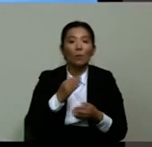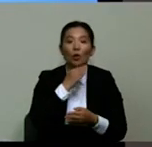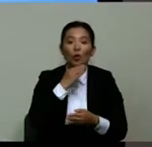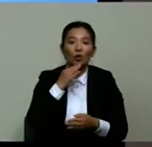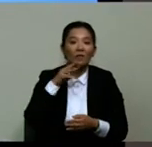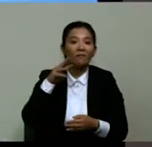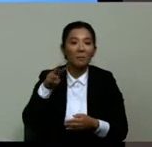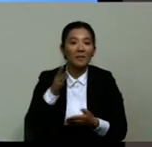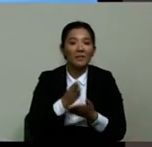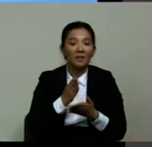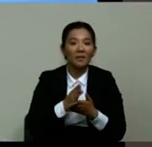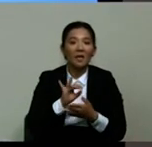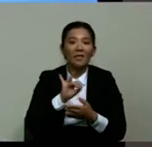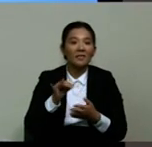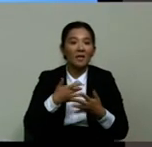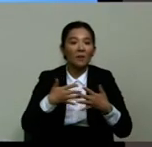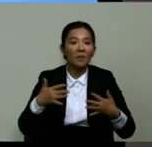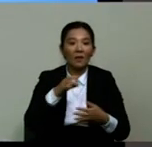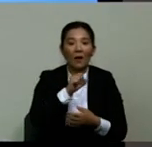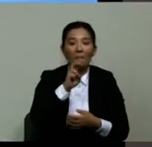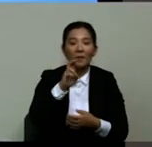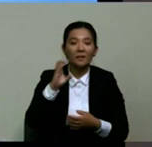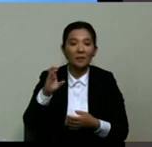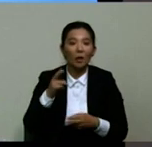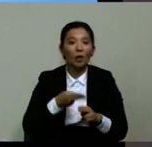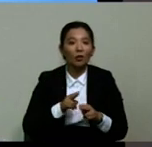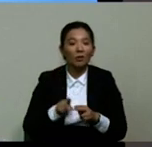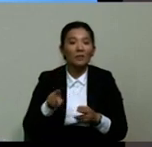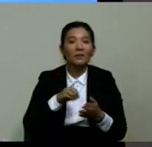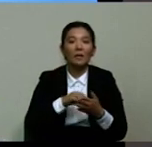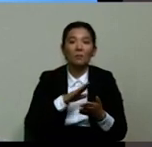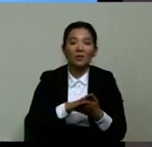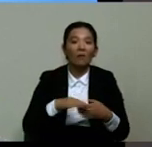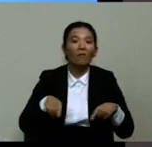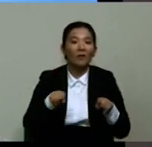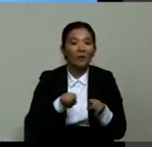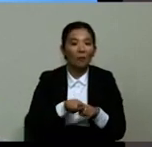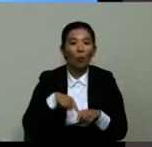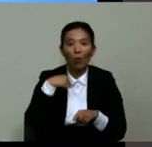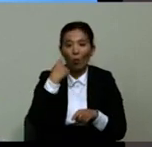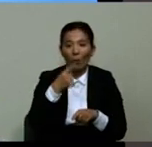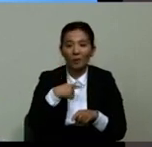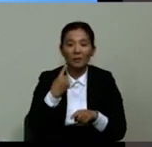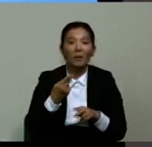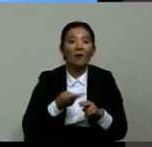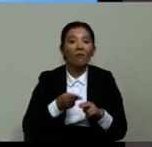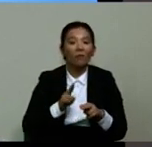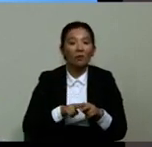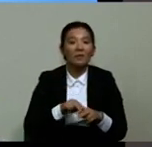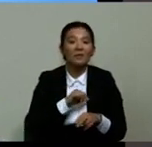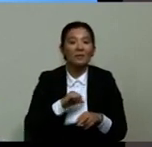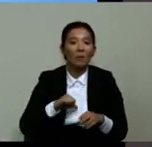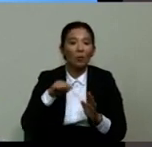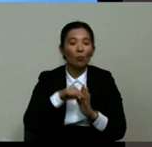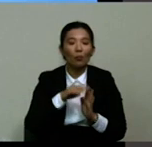М состоит из элементов А, Б, С, то это записывается вот таким образом. То есть само